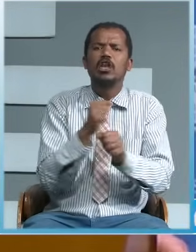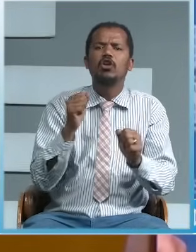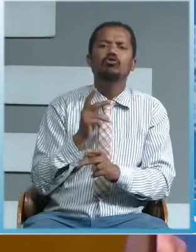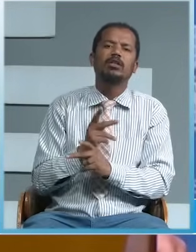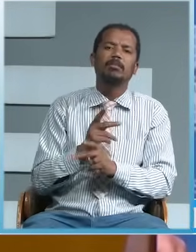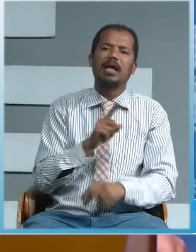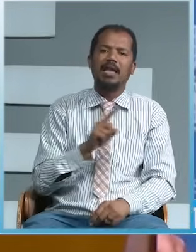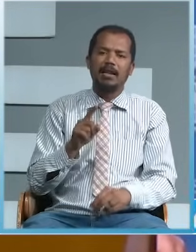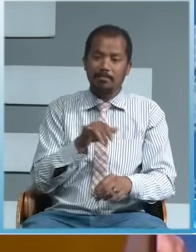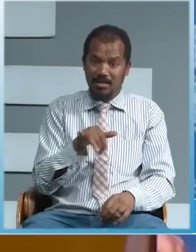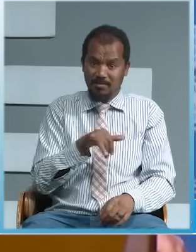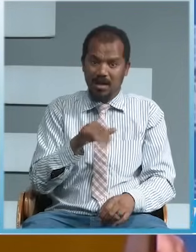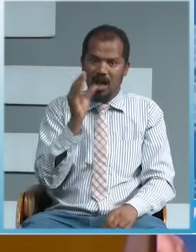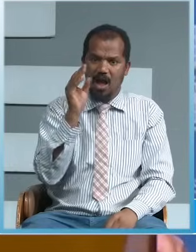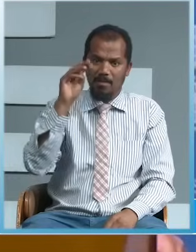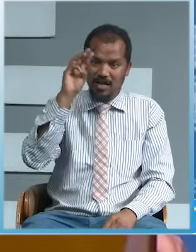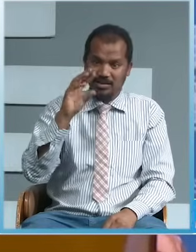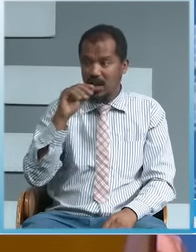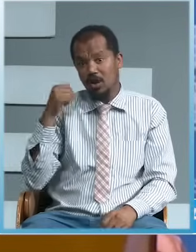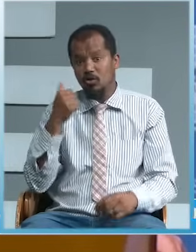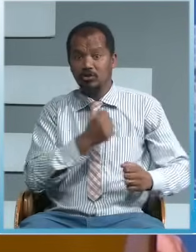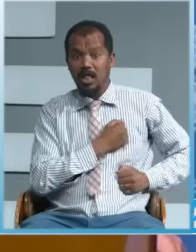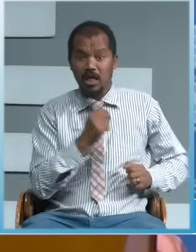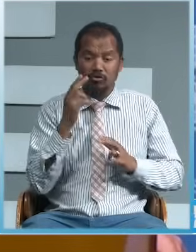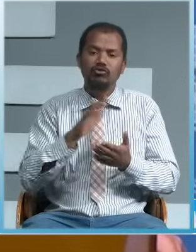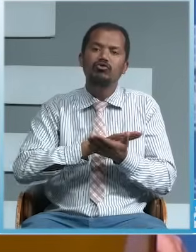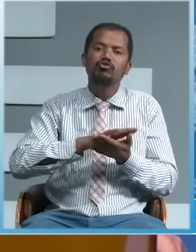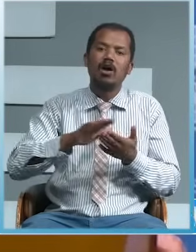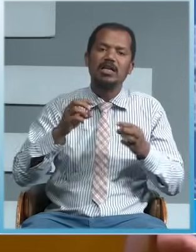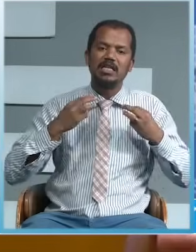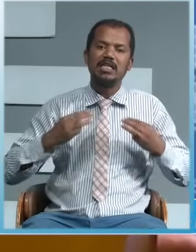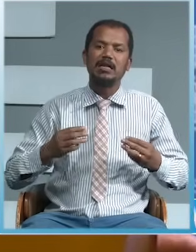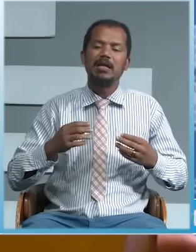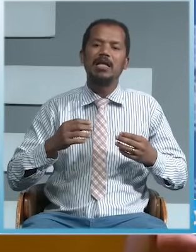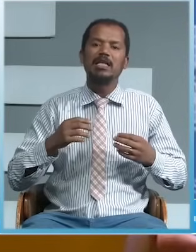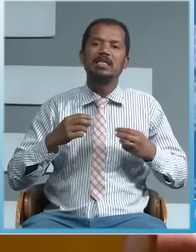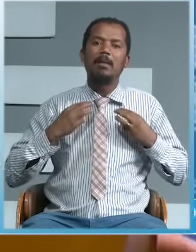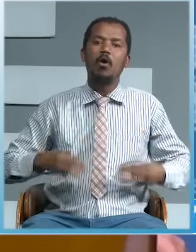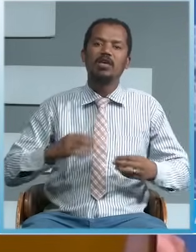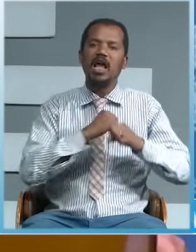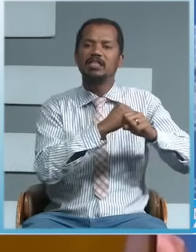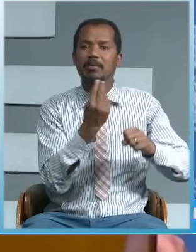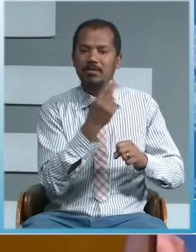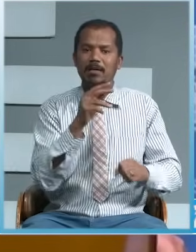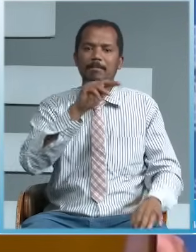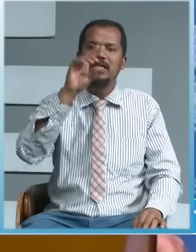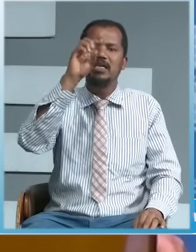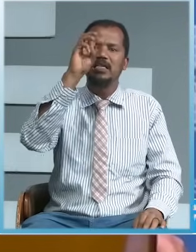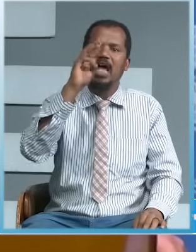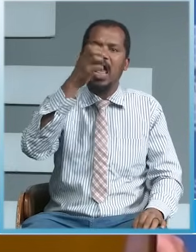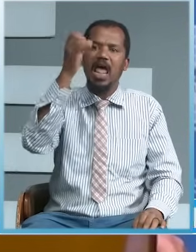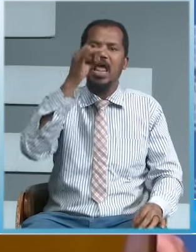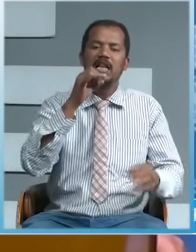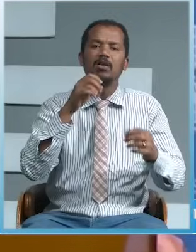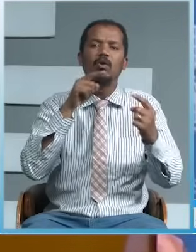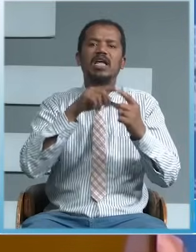ደህንነቱ የተጠበቀ አይደለም። በተመሳሳይ ሐማስና ሌሎች ታጣቂዎች ንጹሐንን እንደ ሰብአዊ ጋሻ በመጠቀም ሚሳኤሎችን